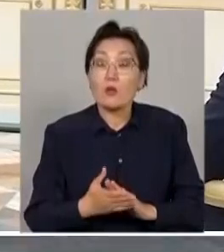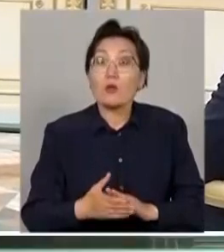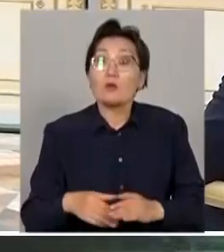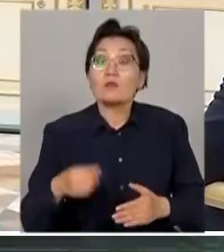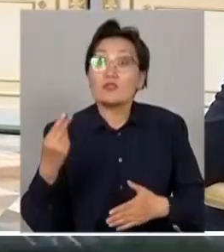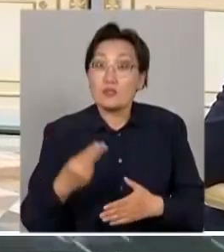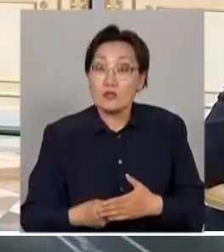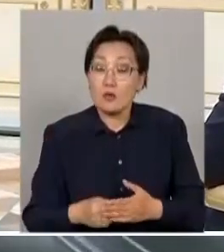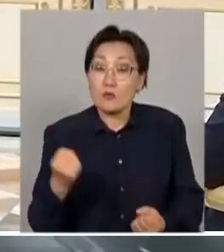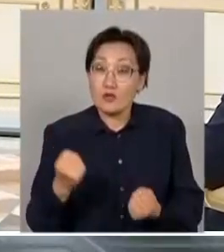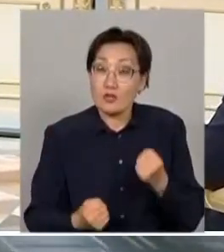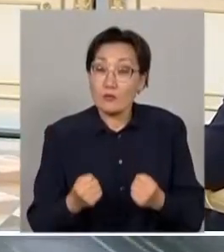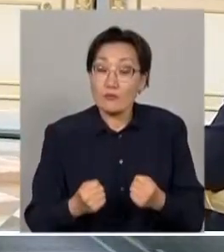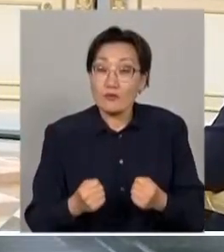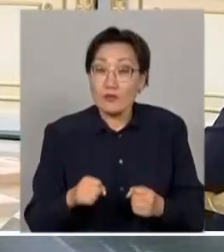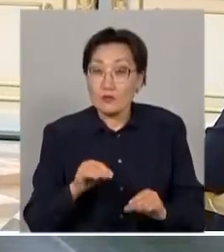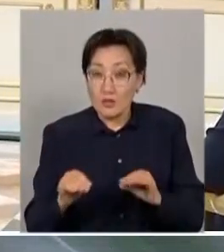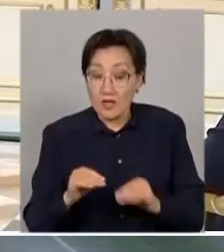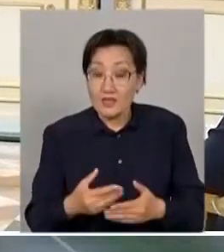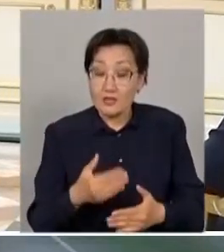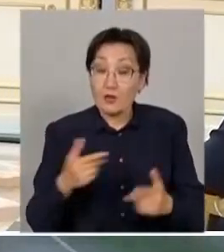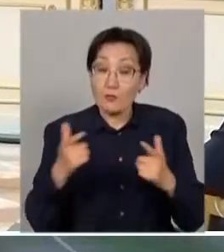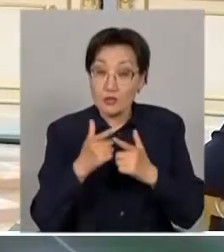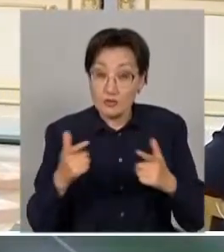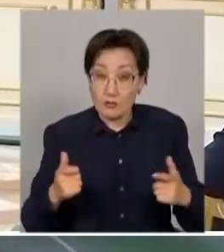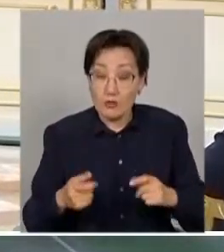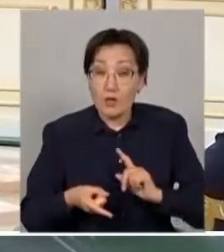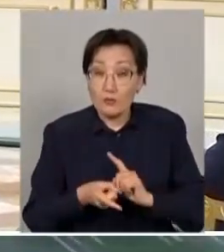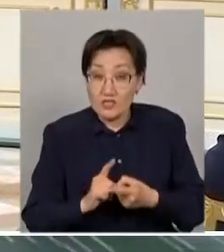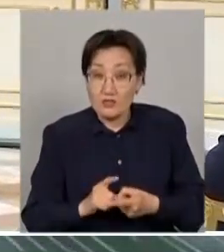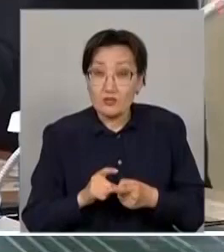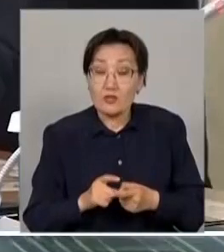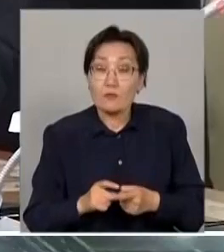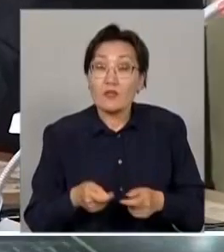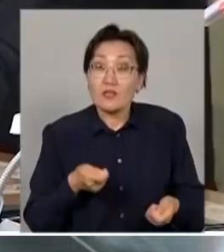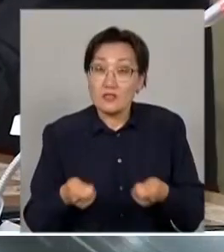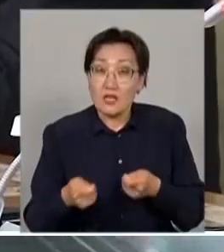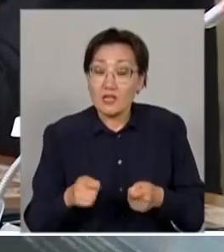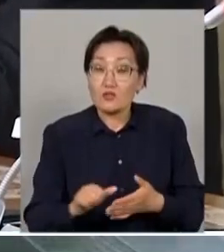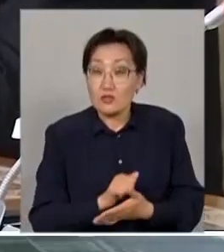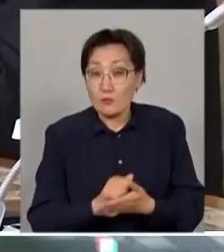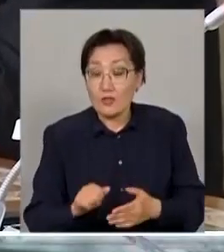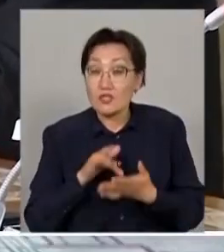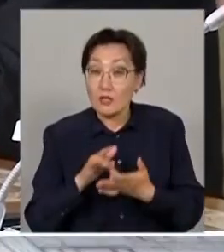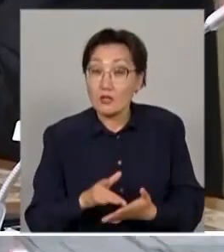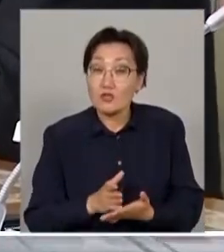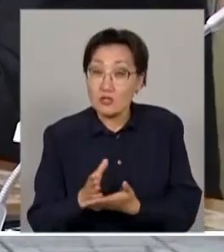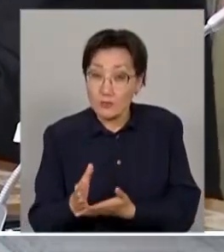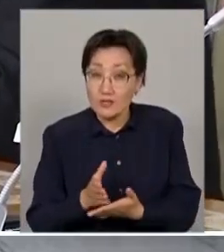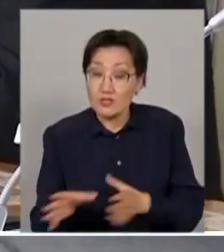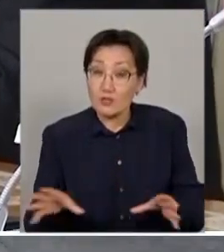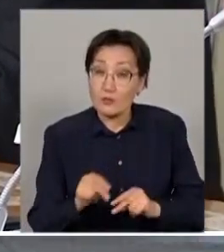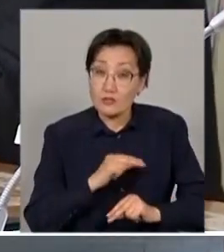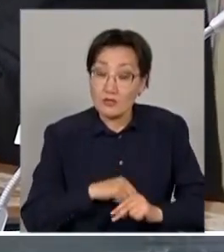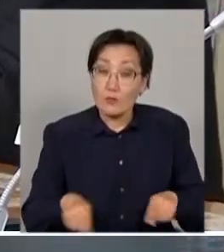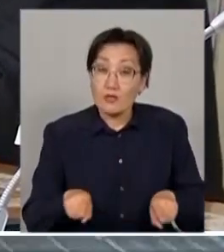меморандум, көлік құралдары туралы алдын ала мәліметтер алмасуды ұйымдастыру туралы хаттама, туризм саласындағы